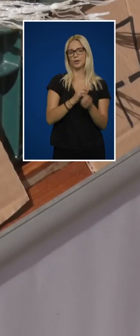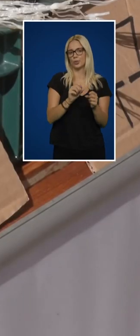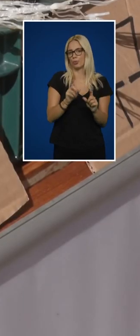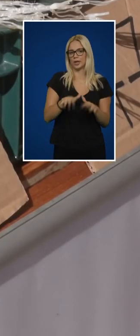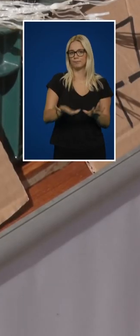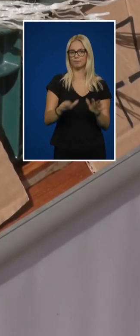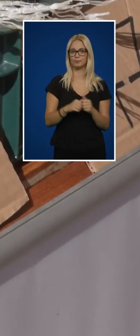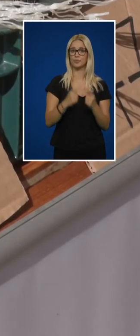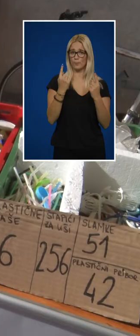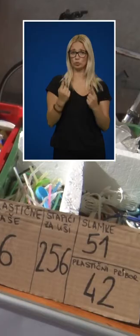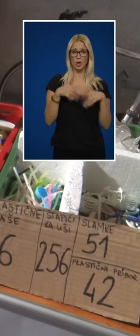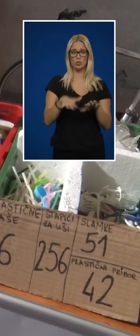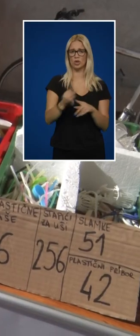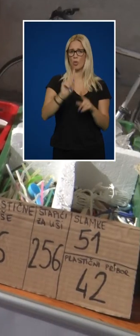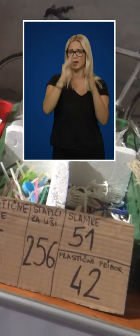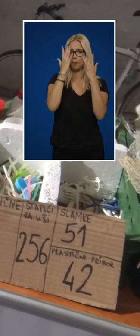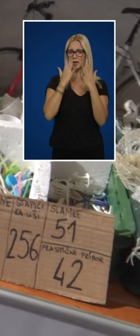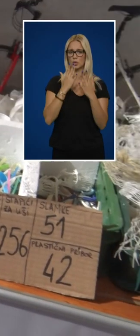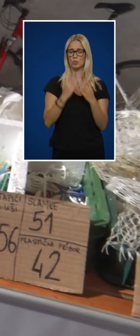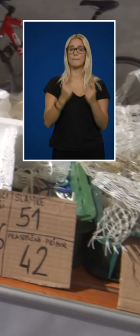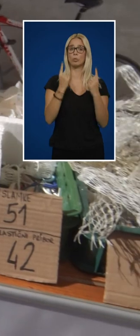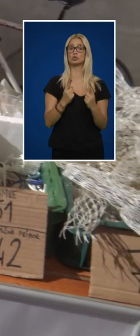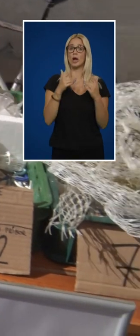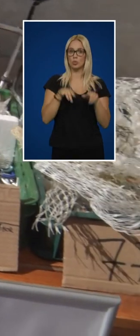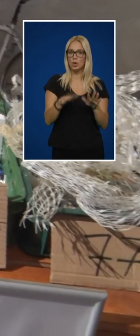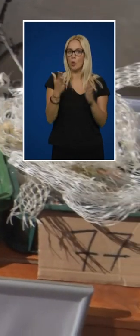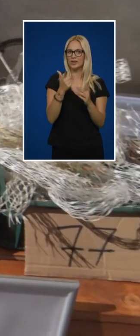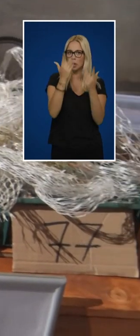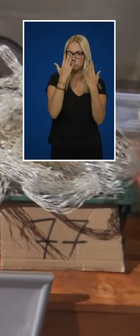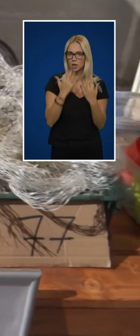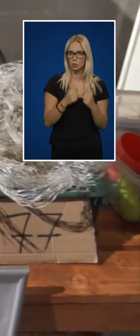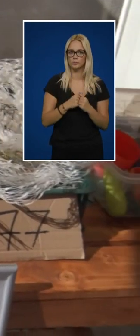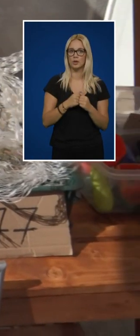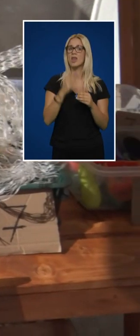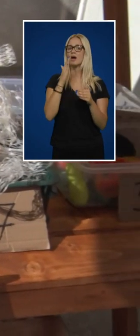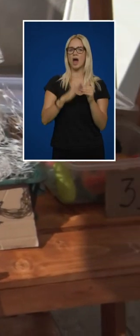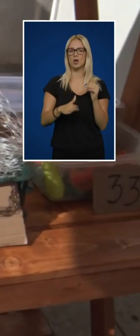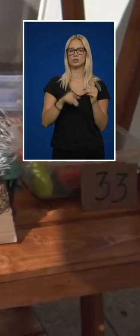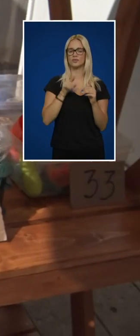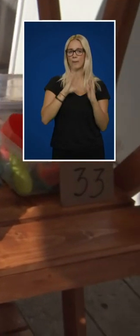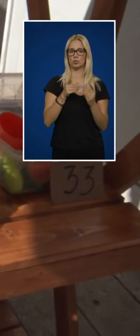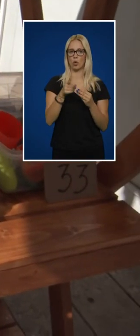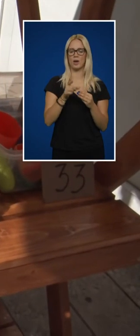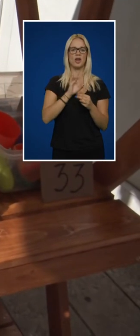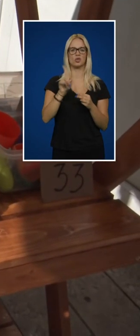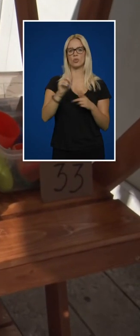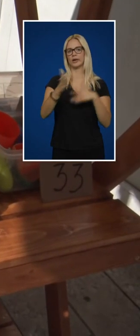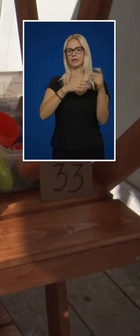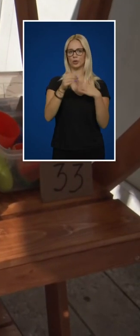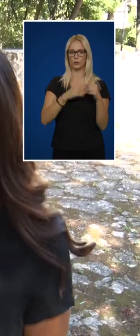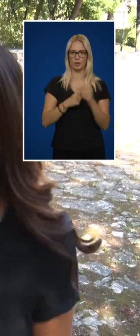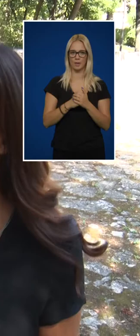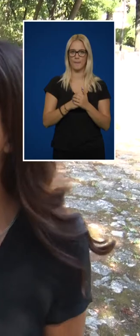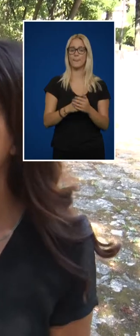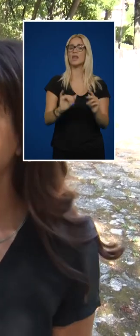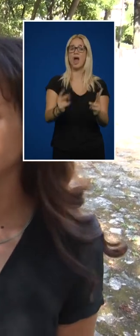ljudi. Dakle, postoje ljudi koji ne brinu, postoje oni koji brinu i na kraju sve u svemu nismo baš zadovoljni, niko nije